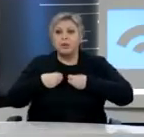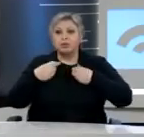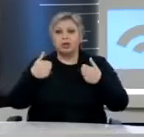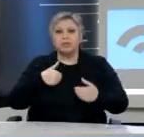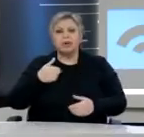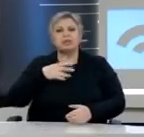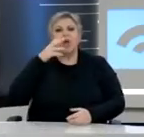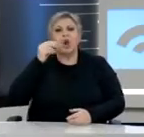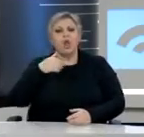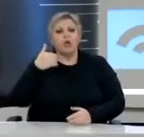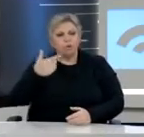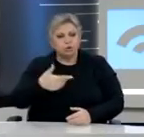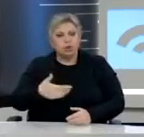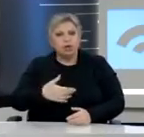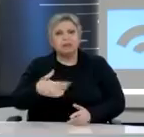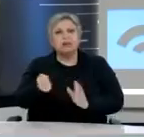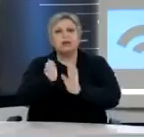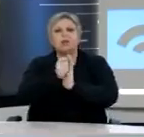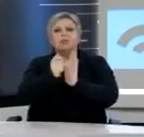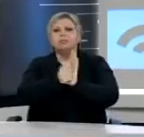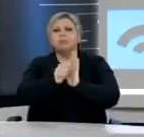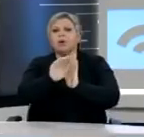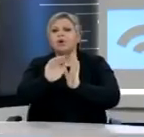τις ψεύτικες τόσο καιρό?